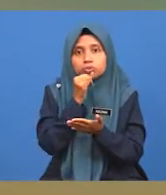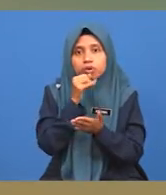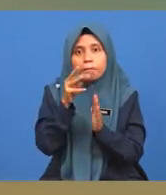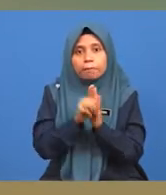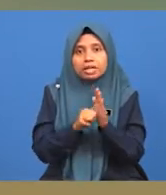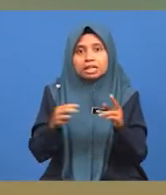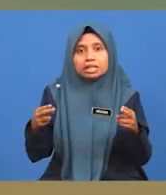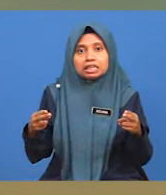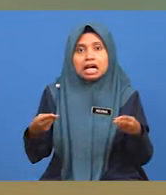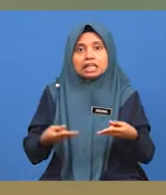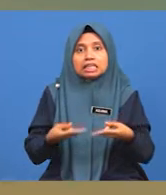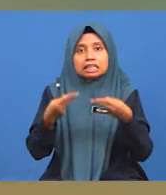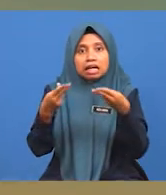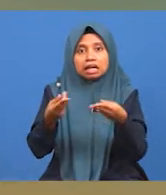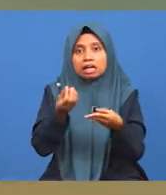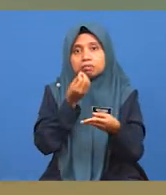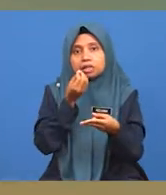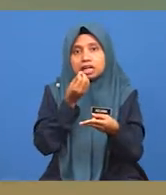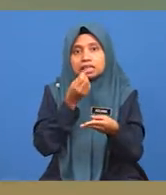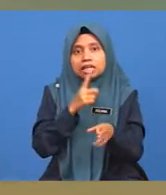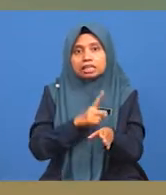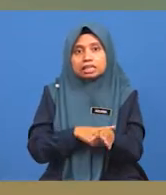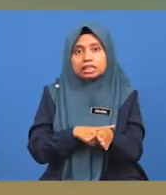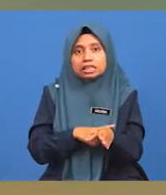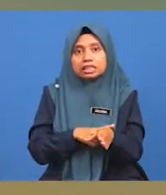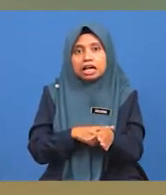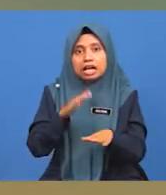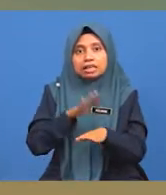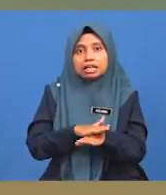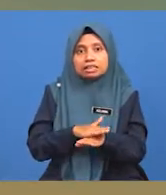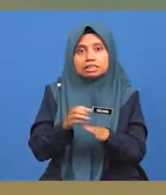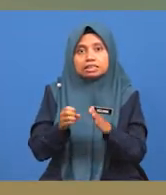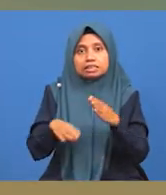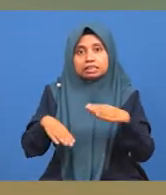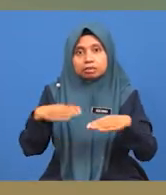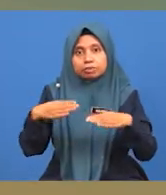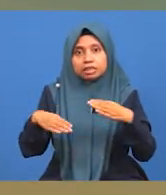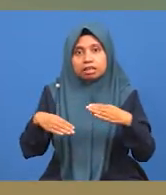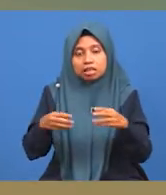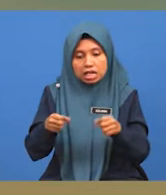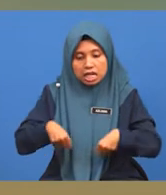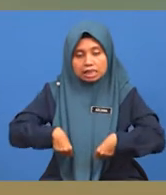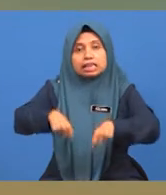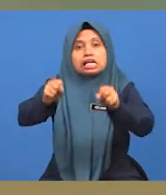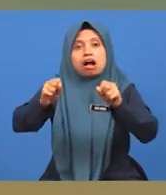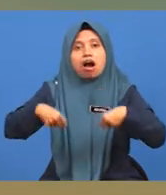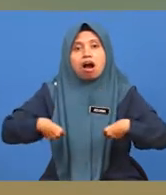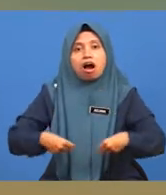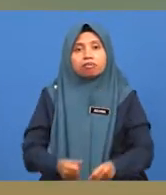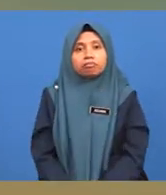menolong ibu menghidangkan makanan di atas sebidang tikar.